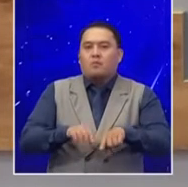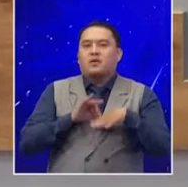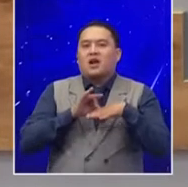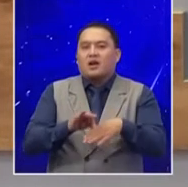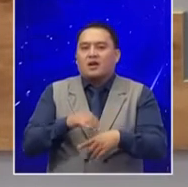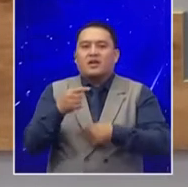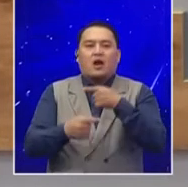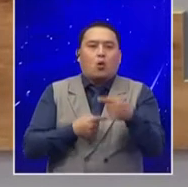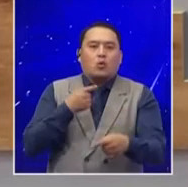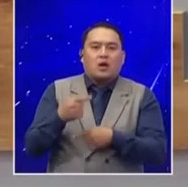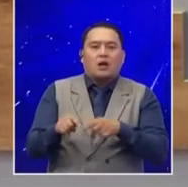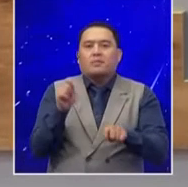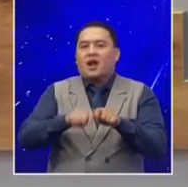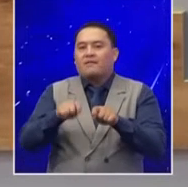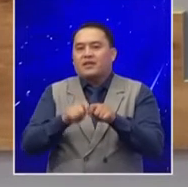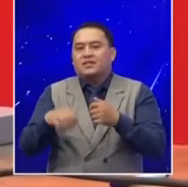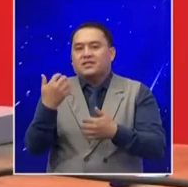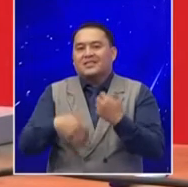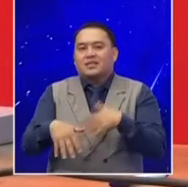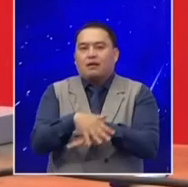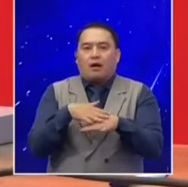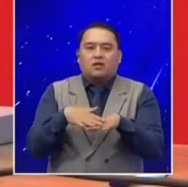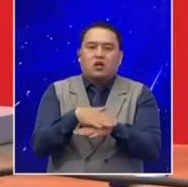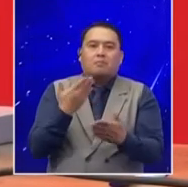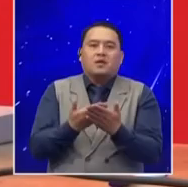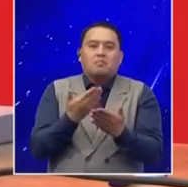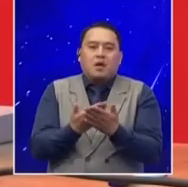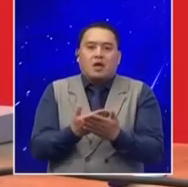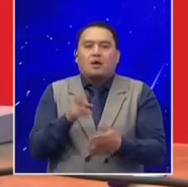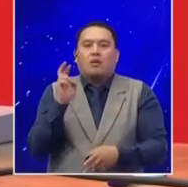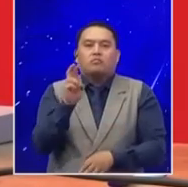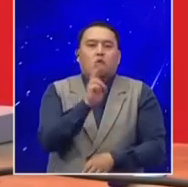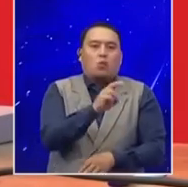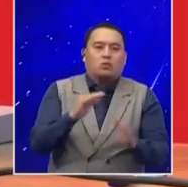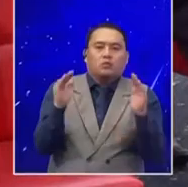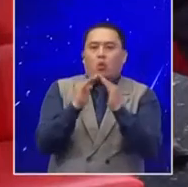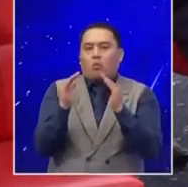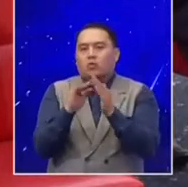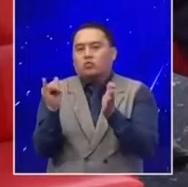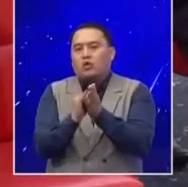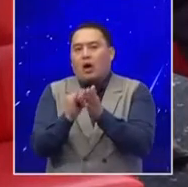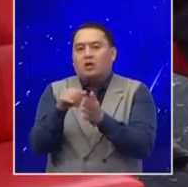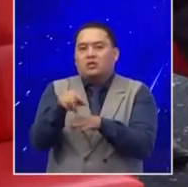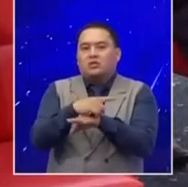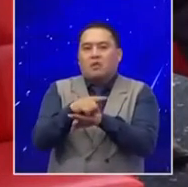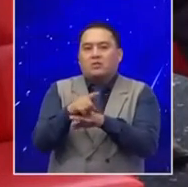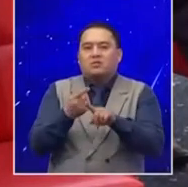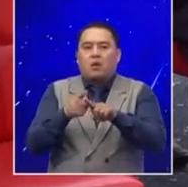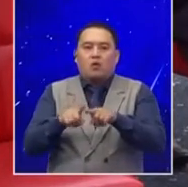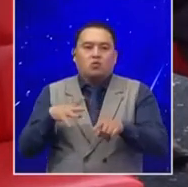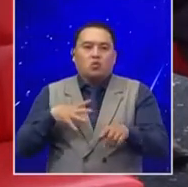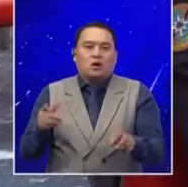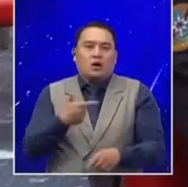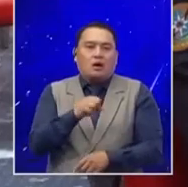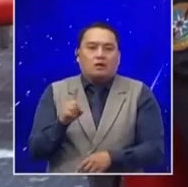проводит регулярную профилактику среди населения. К примеру, проводятся подворовые обходы, устанавливаются специальные датчики